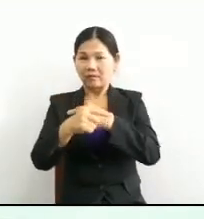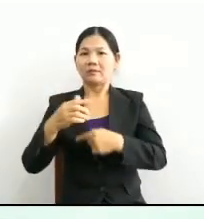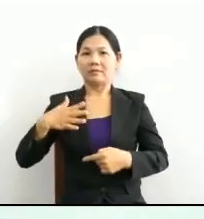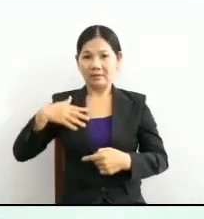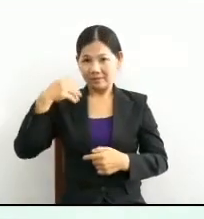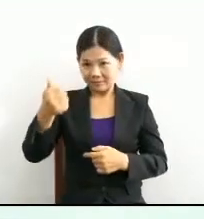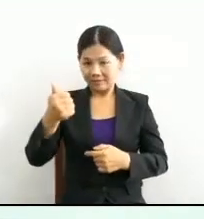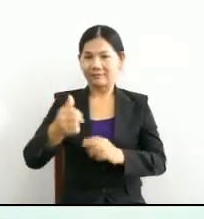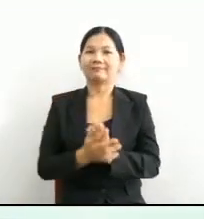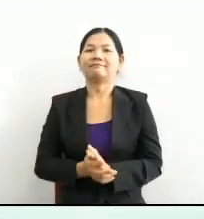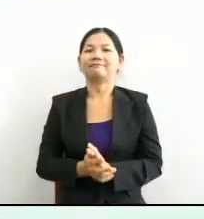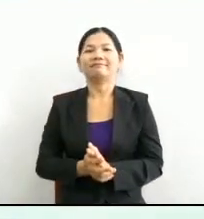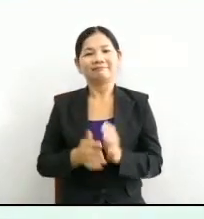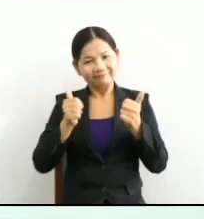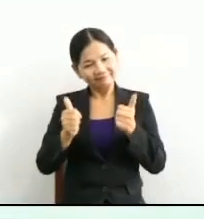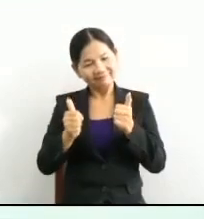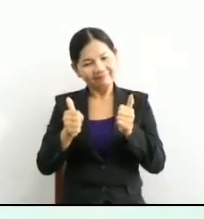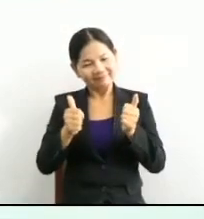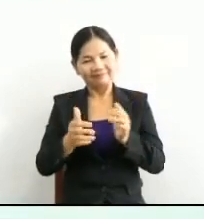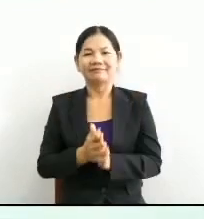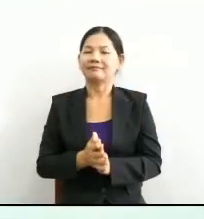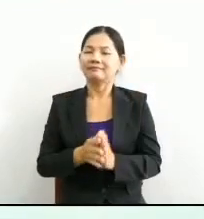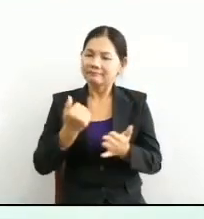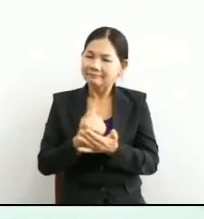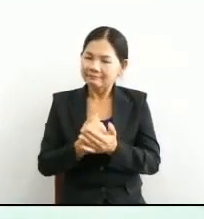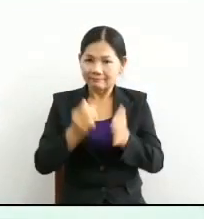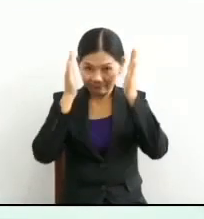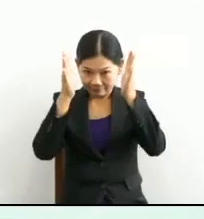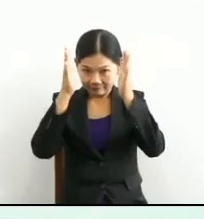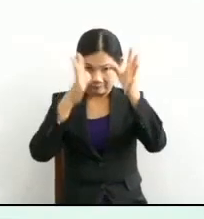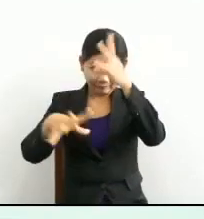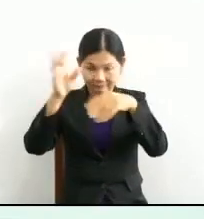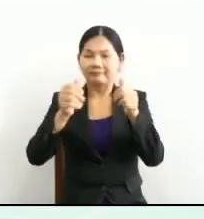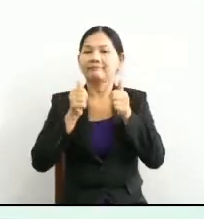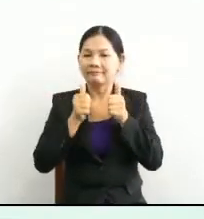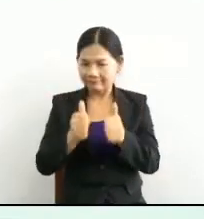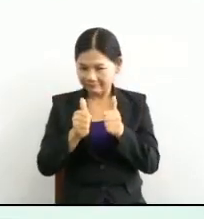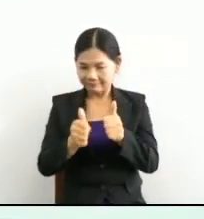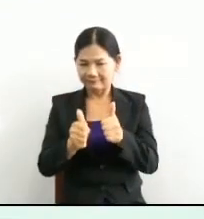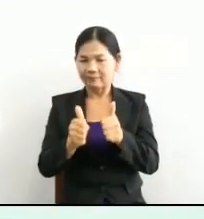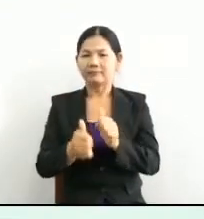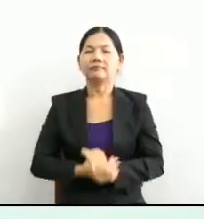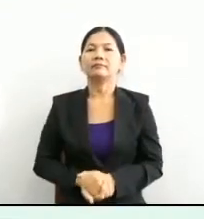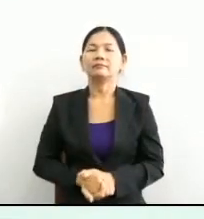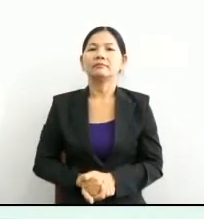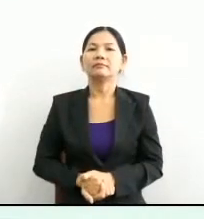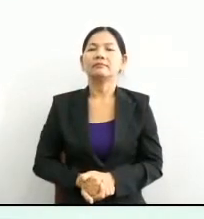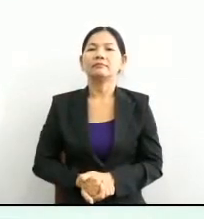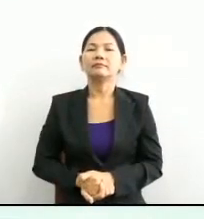ai cha chà đó con xem nẹ cừu cha ơi ta con chi nhiên như cái tốt đại con ca lên sọc nẹ cừu chi cho ta con nhưng cục cài